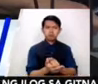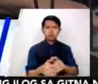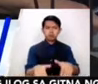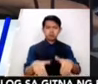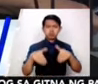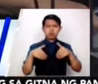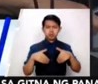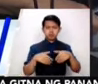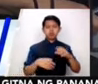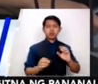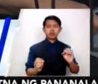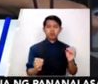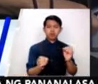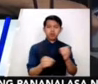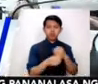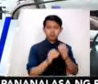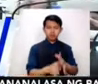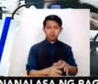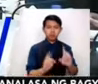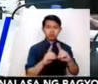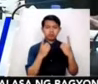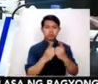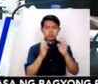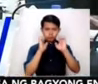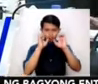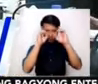DepEd. Dapat anyang managot ang sinumang may